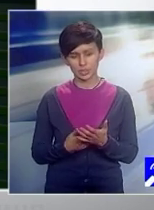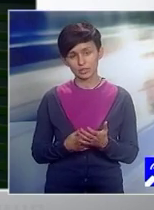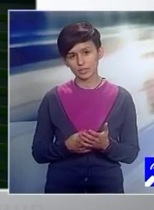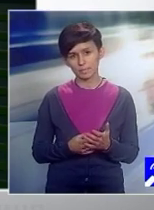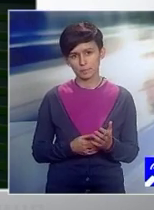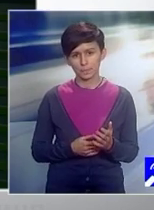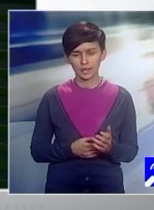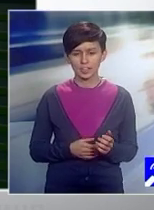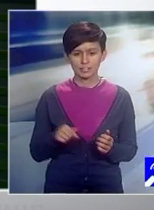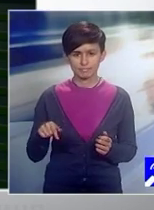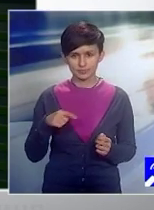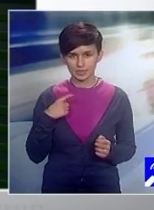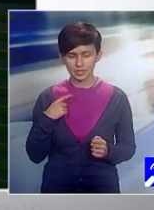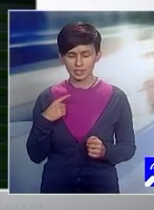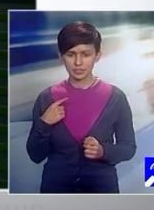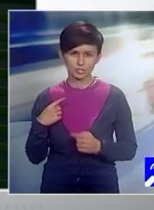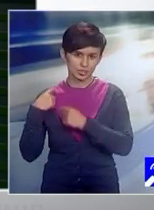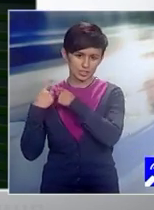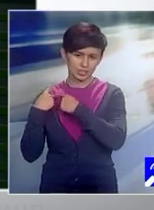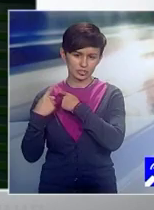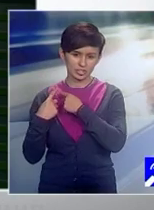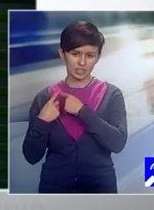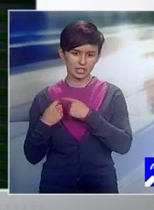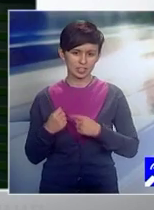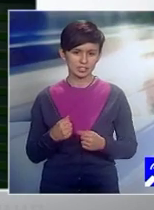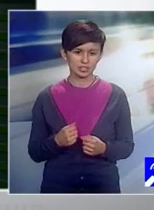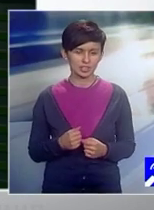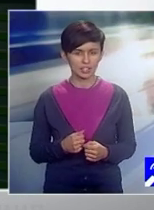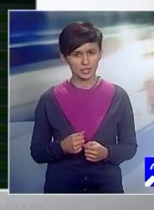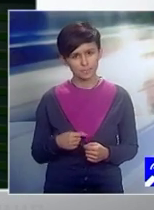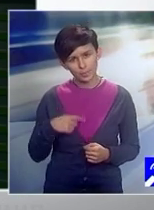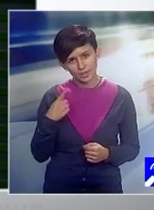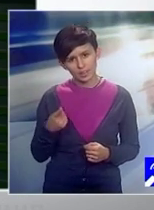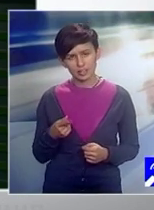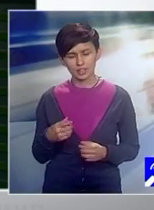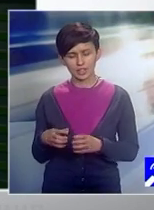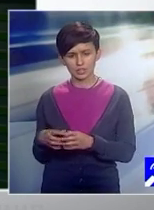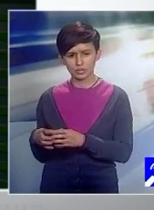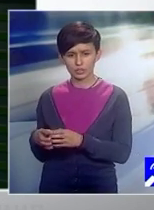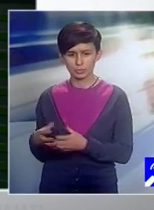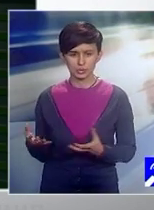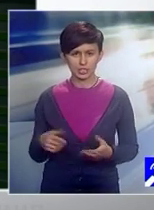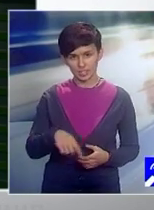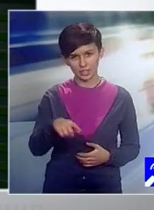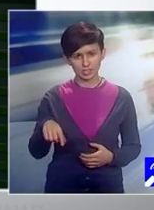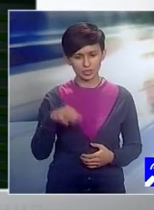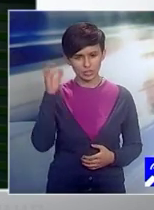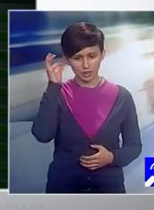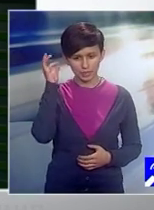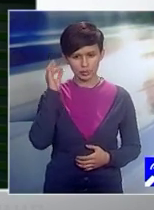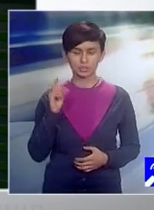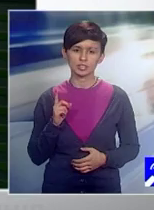acest lucru, că ei sunt urmașii ai celor kazaci zaporojeni, de care noi probabil am mai auzit, dar din nou mulți